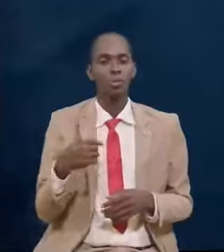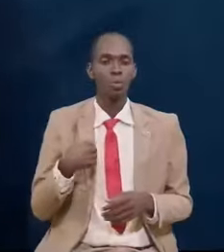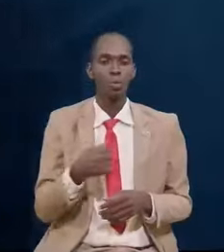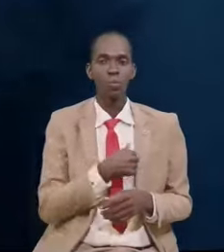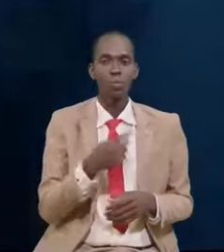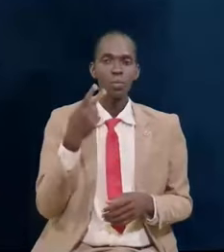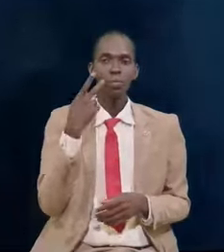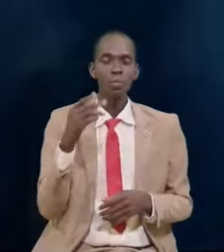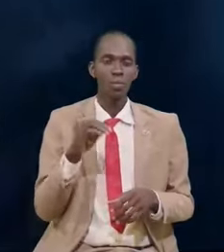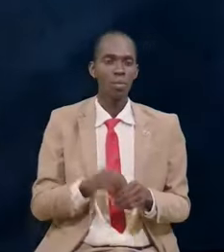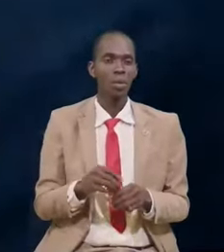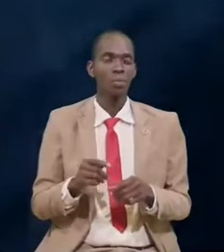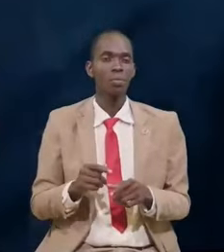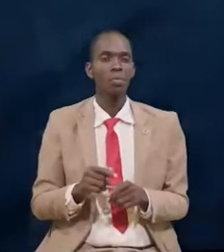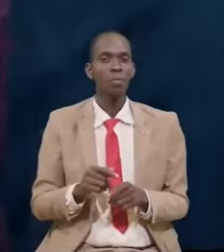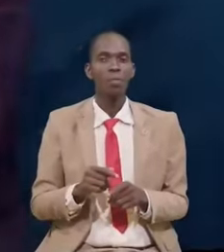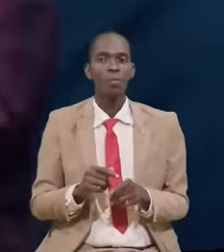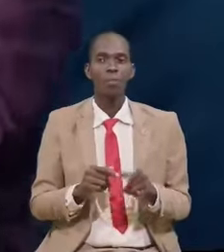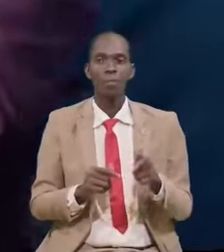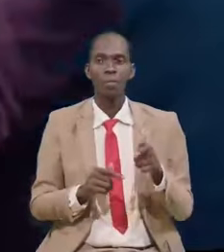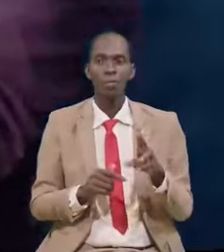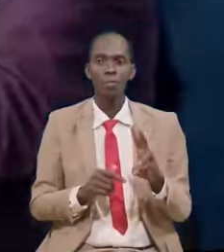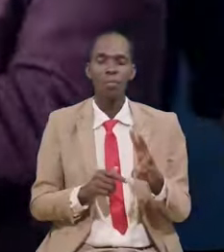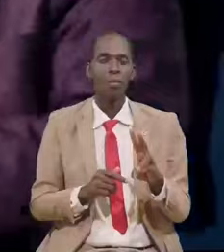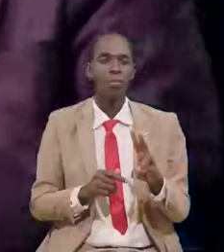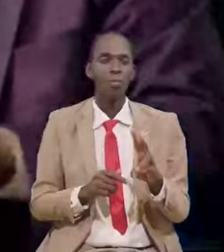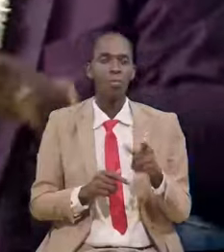Alors le verset suivant nous dit,